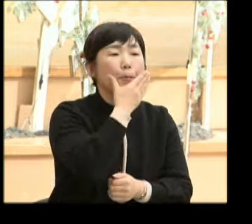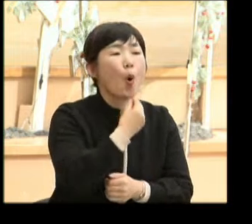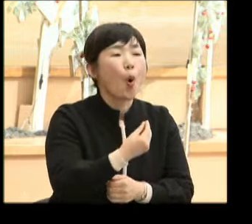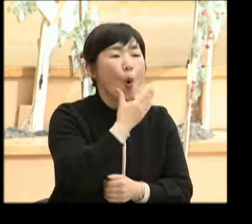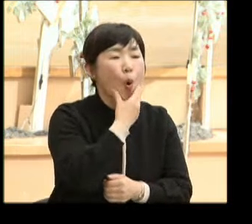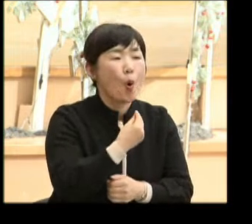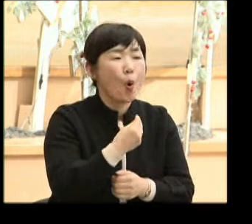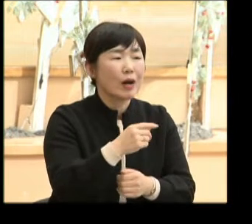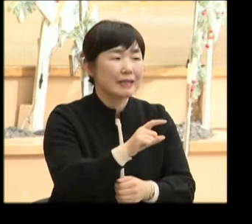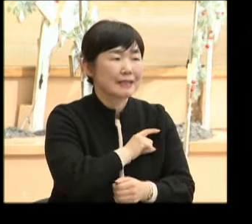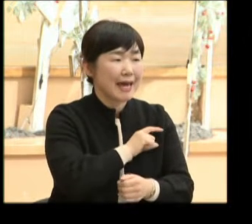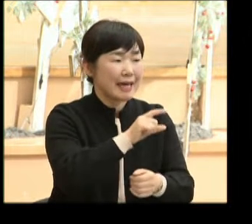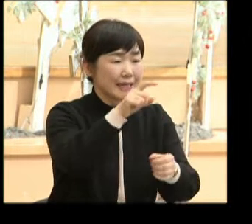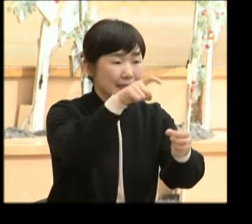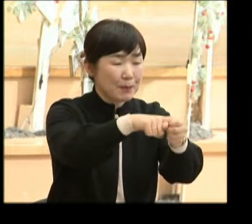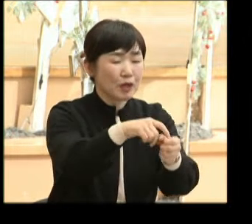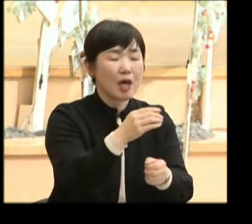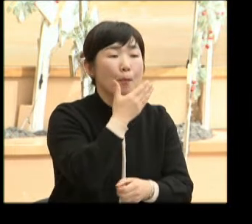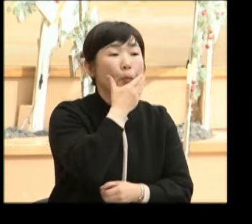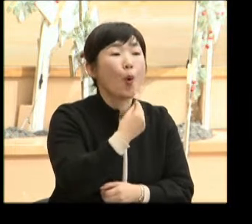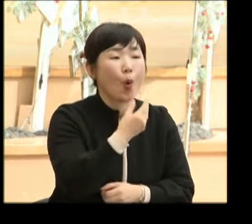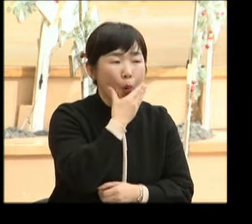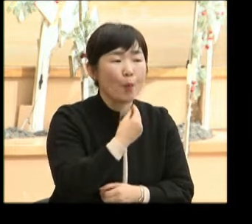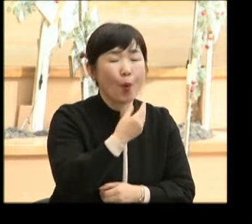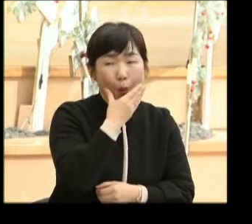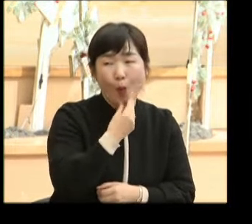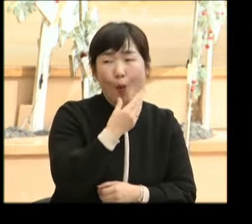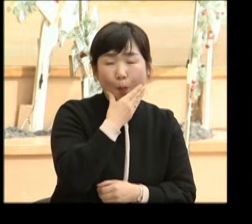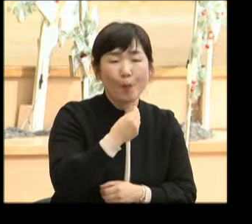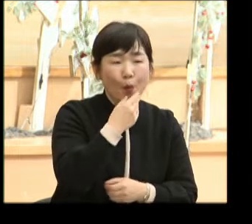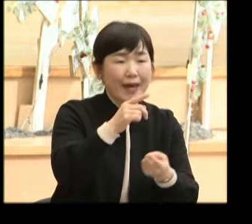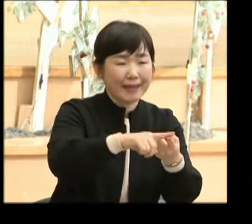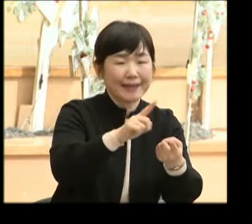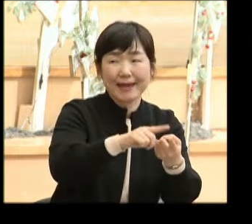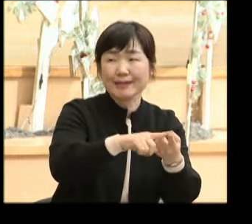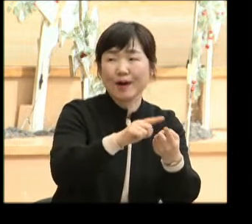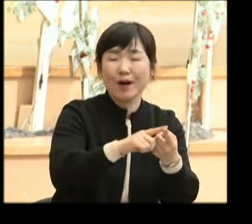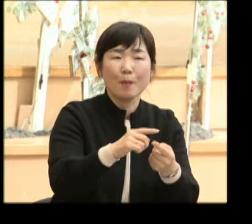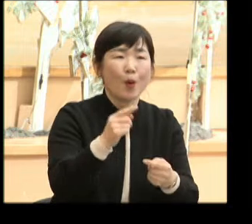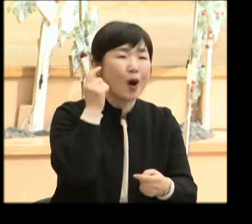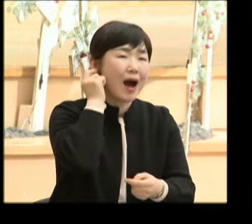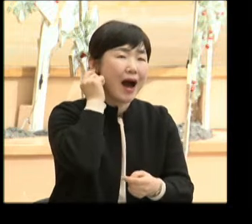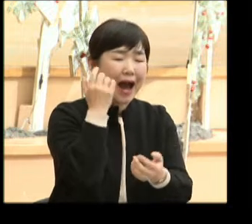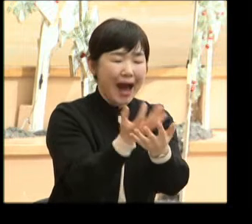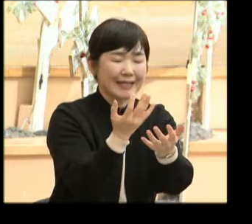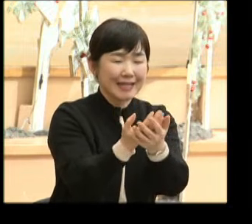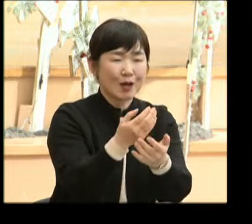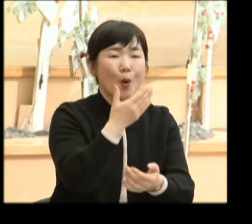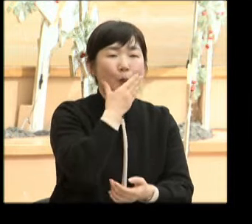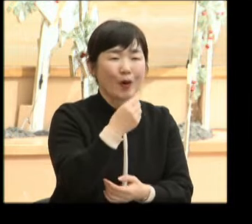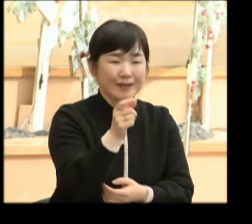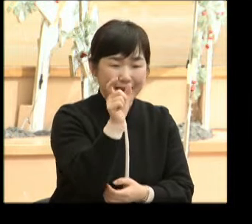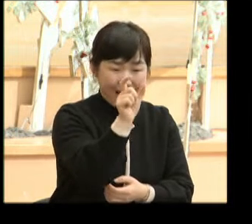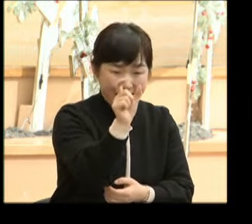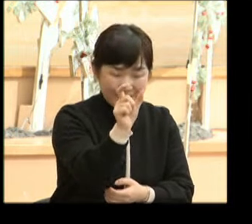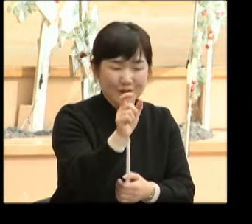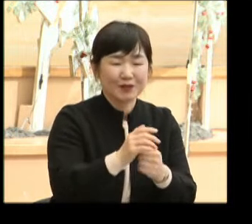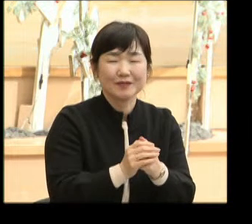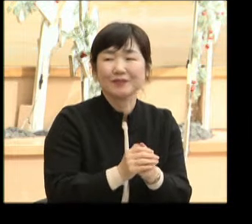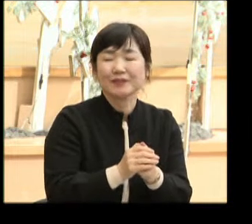책 제목이 보게 복 그래서 이제 이걸 보기라고 한자로 복을 딱 조건은 읽어볼게요